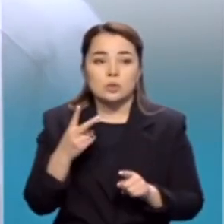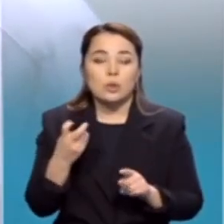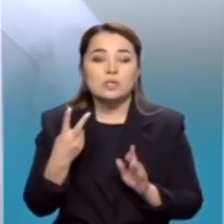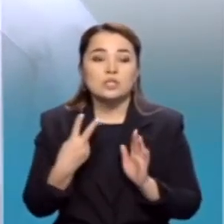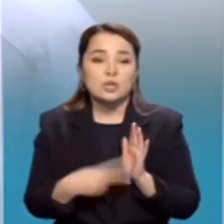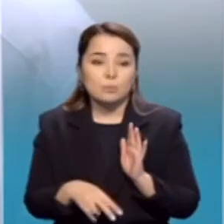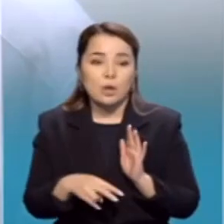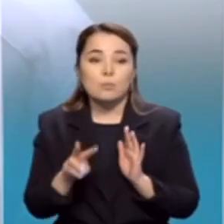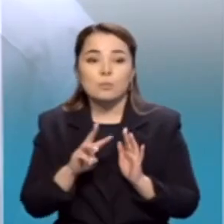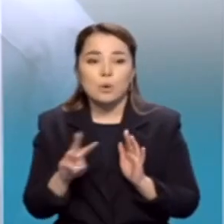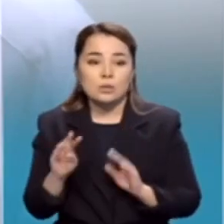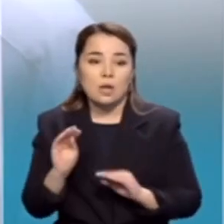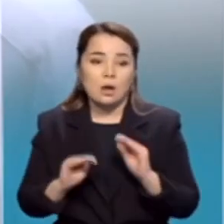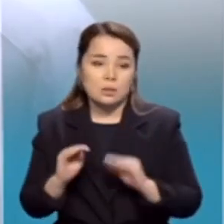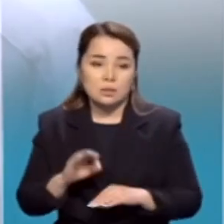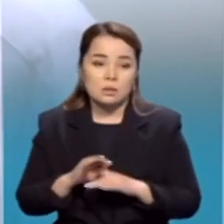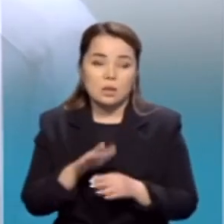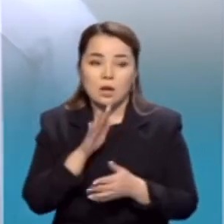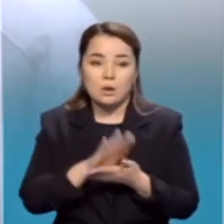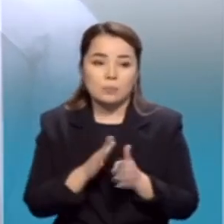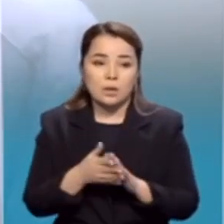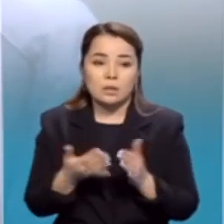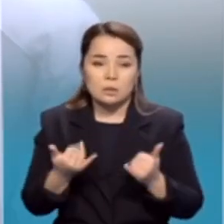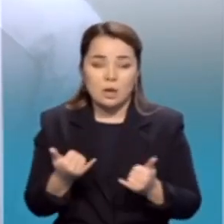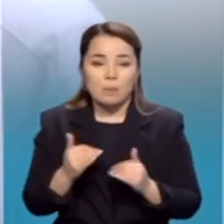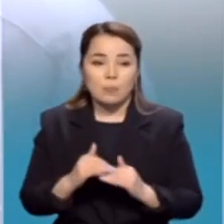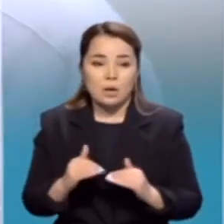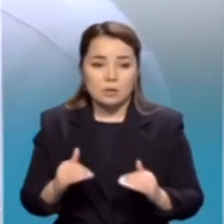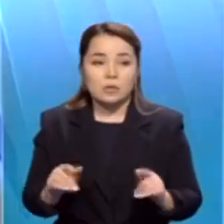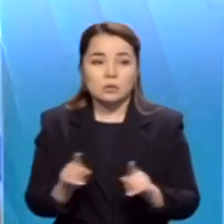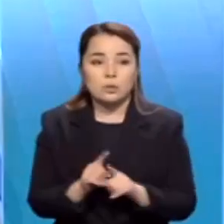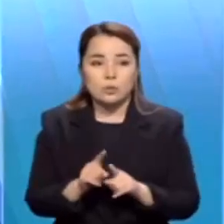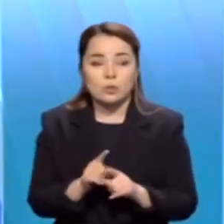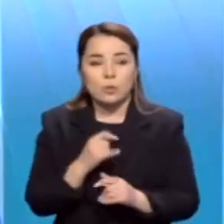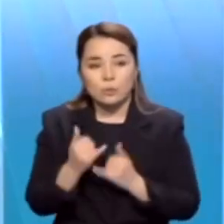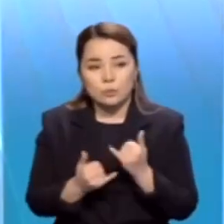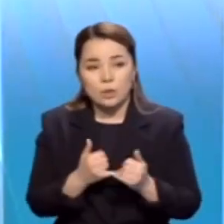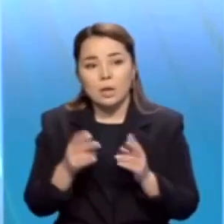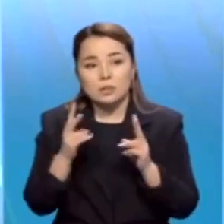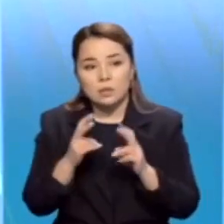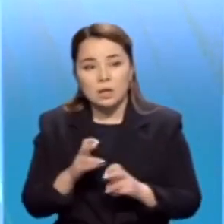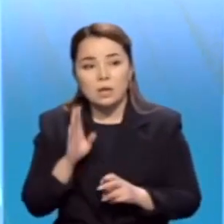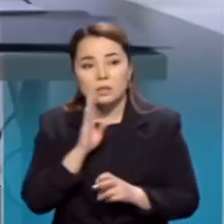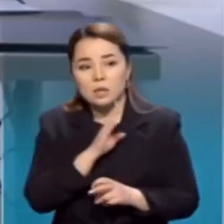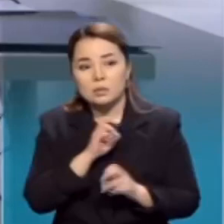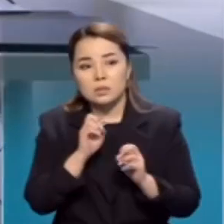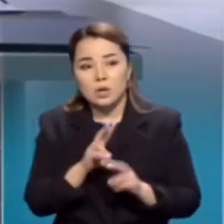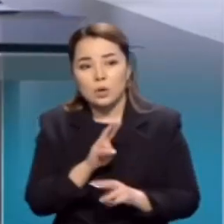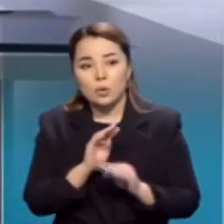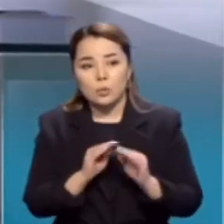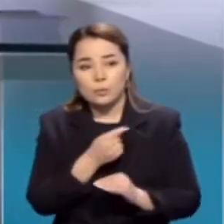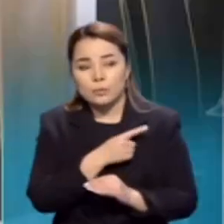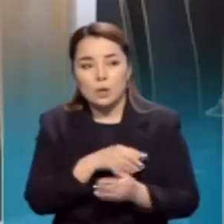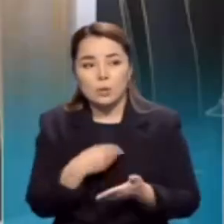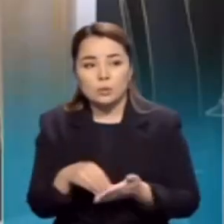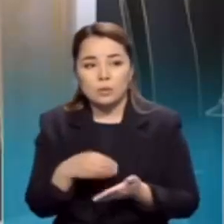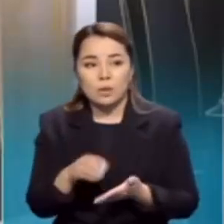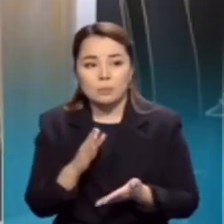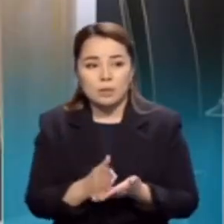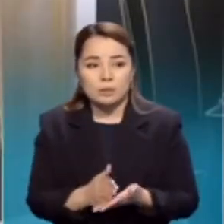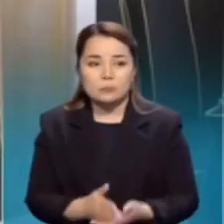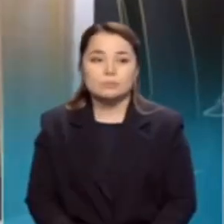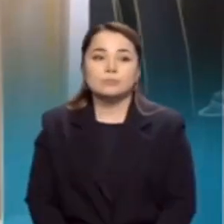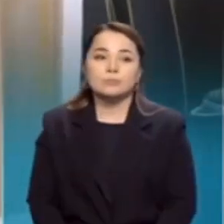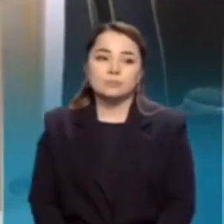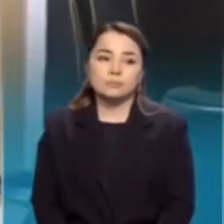миллионға оборудованиялар заманауи көптеген балаларды күтетін, әйел адамдарды тексеретін медициналық құрал жабдықтар алынды. Сулат,